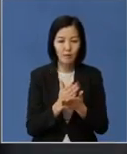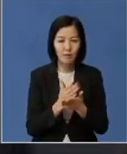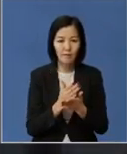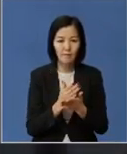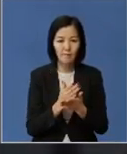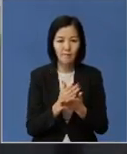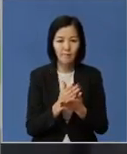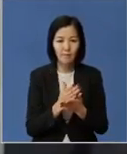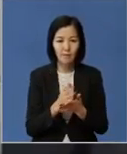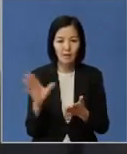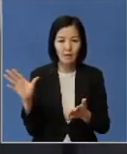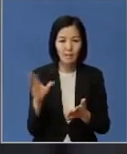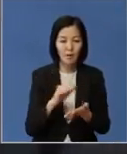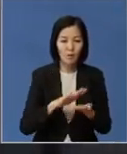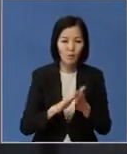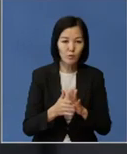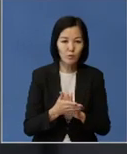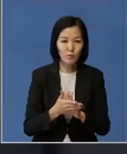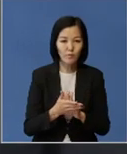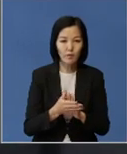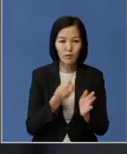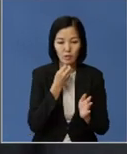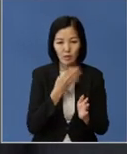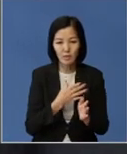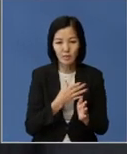тамақ жақсы, бәрі уақытында.